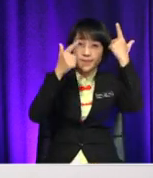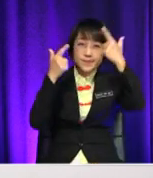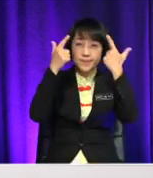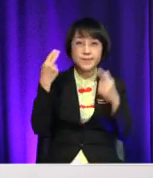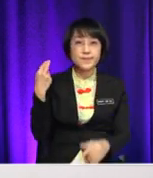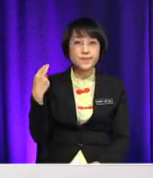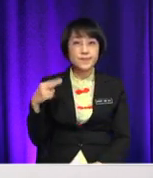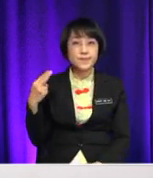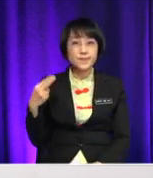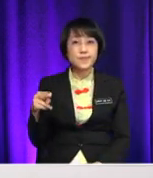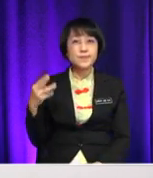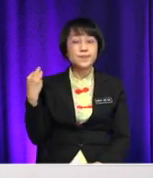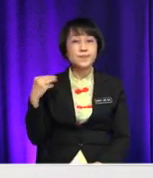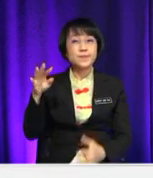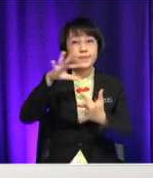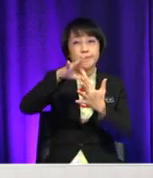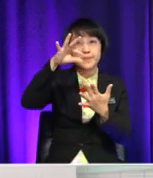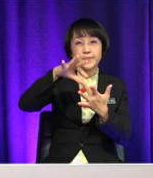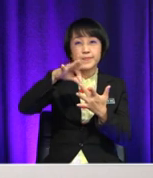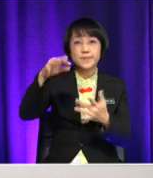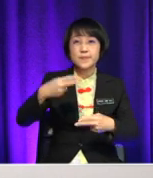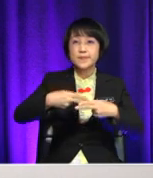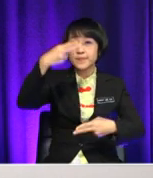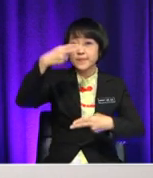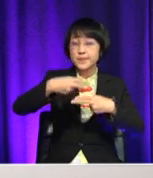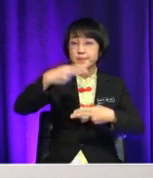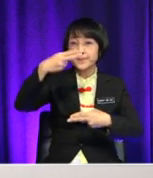perlu memilih penginapan yang berkonsepkan